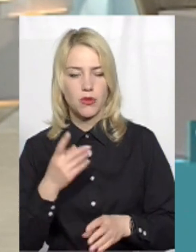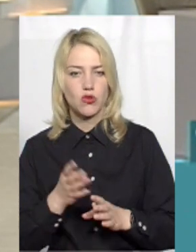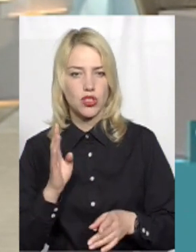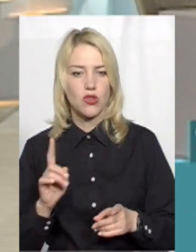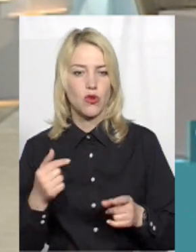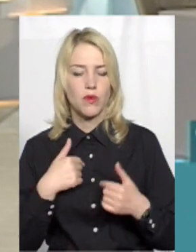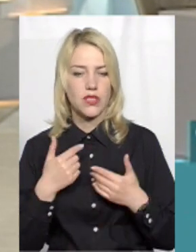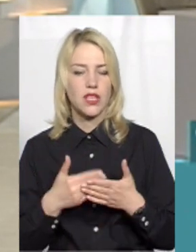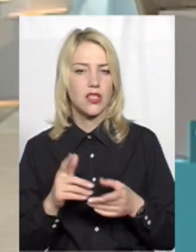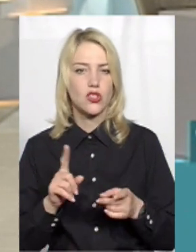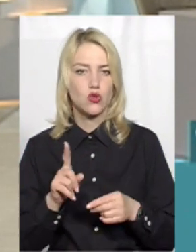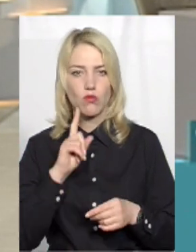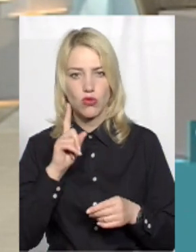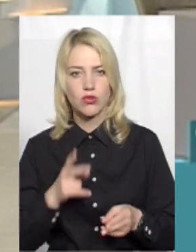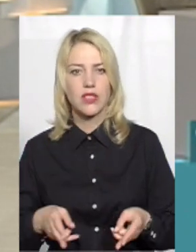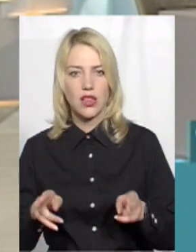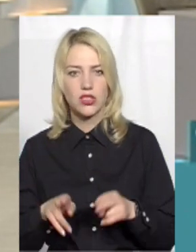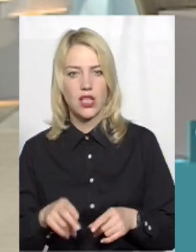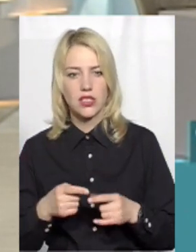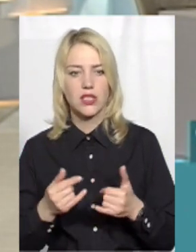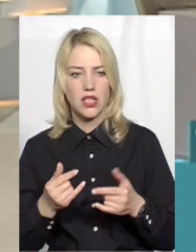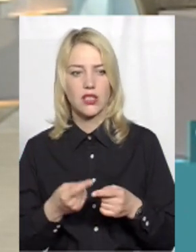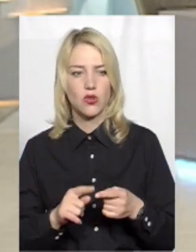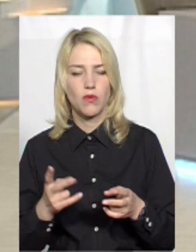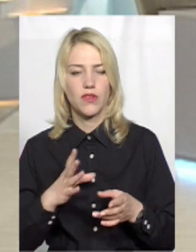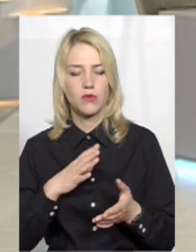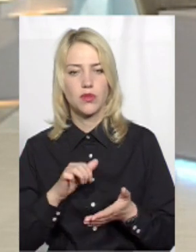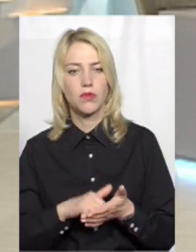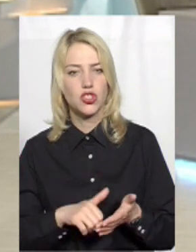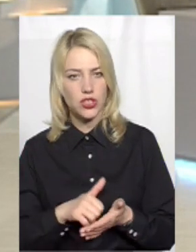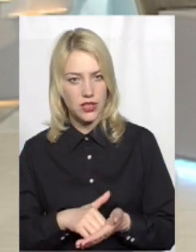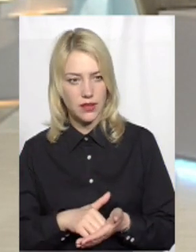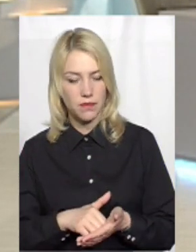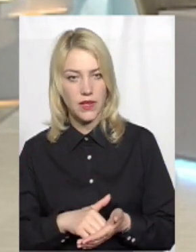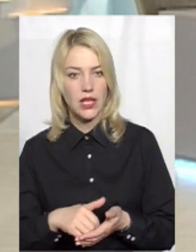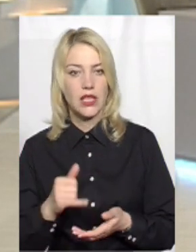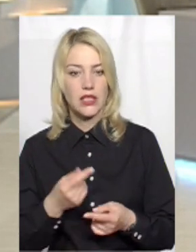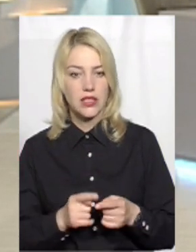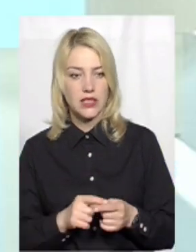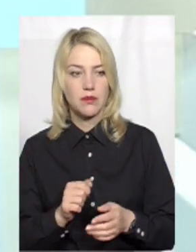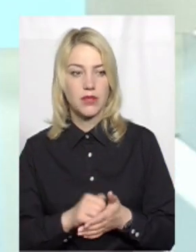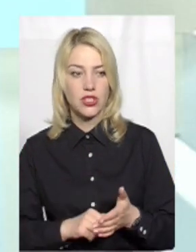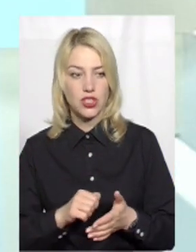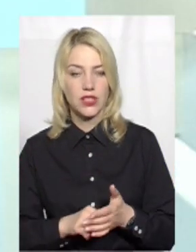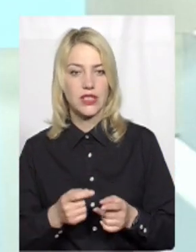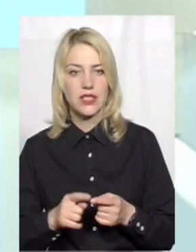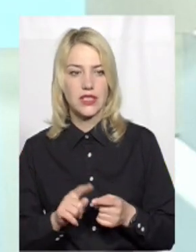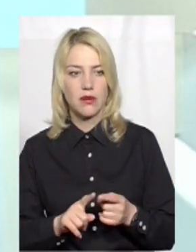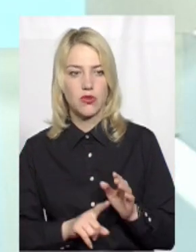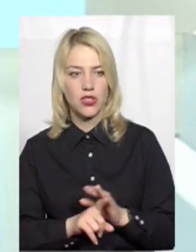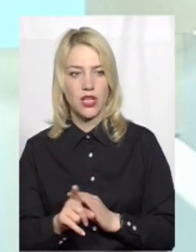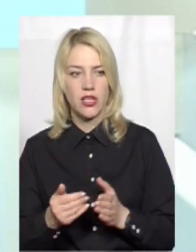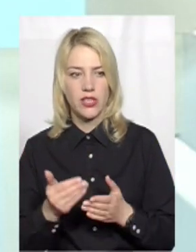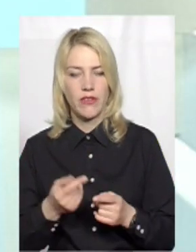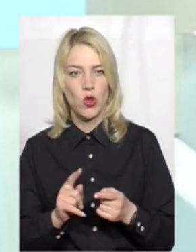для того, щоб молодь залишалася, для цього мають бути певні причини. І ці причини, це починаючи